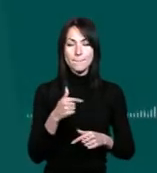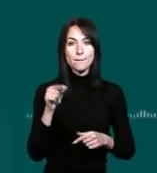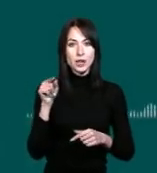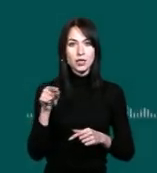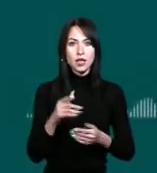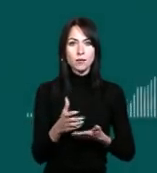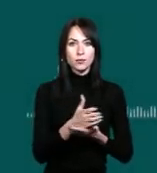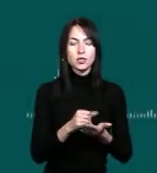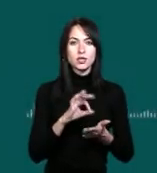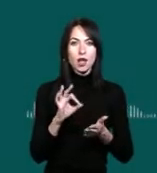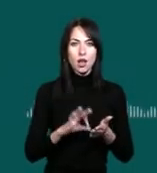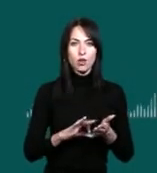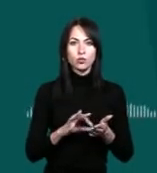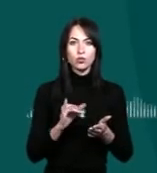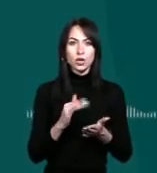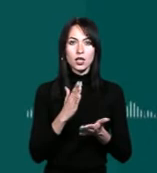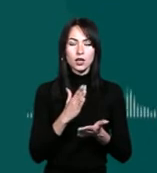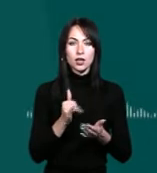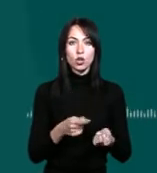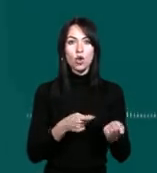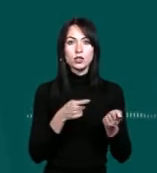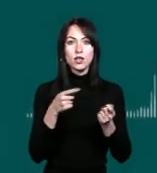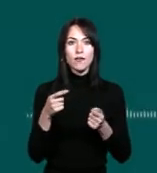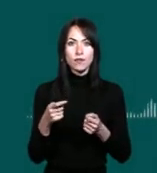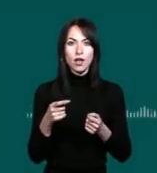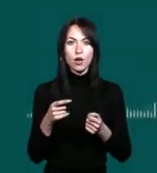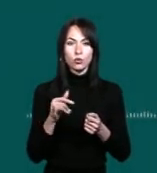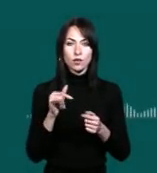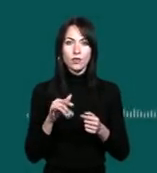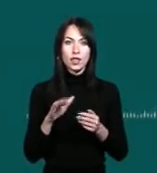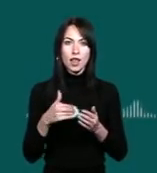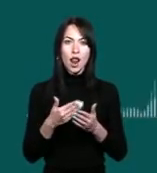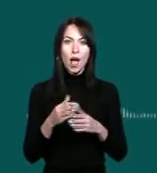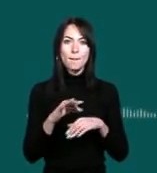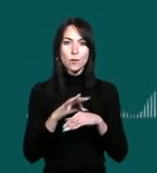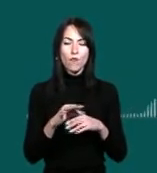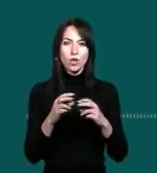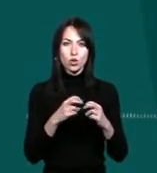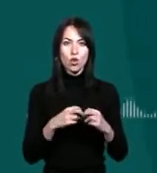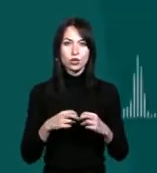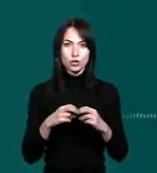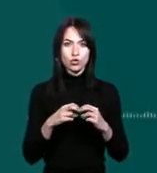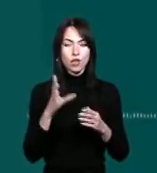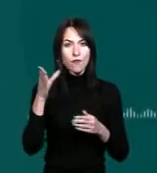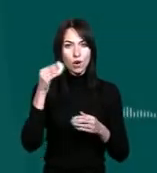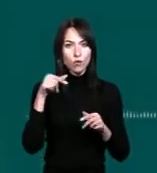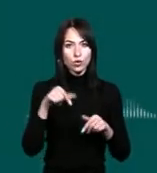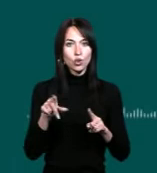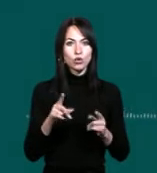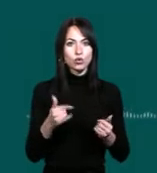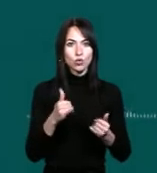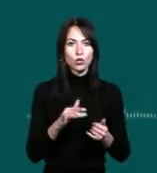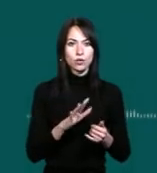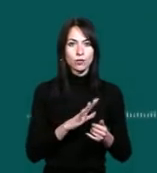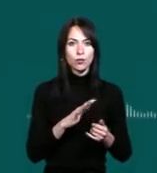збирається зразок і доставляється в лабораторію для проведення дослідження. Враховуючи те, що сьогодні в 25-й